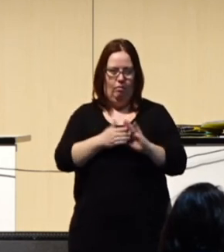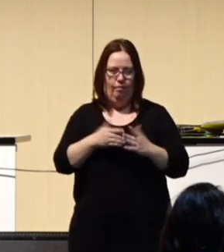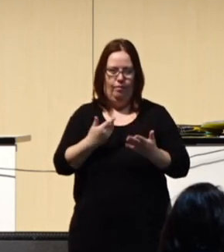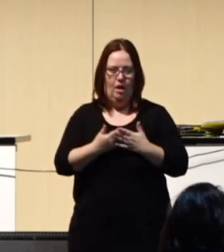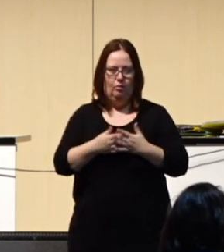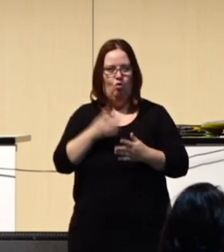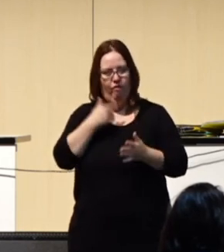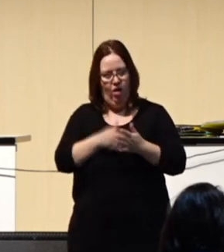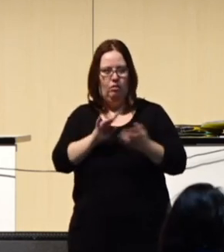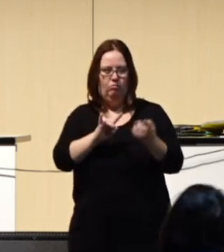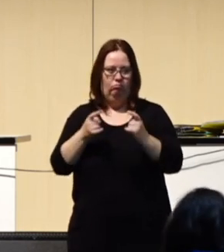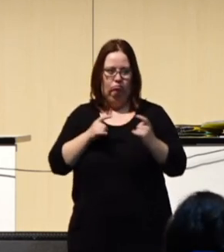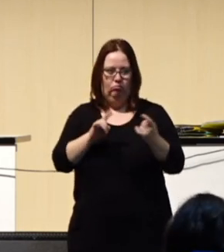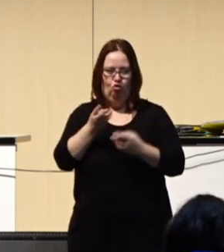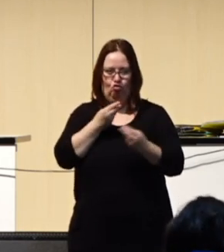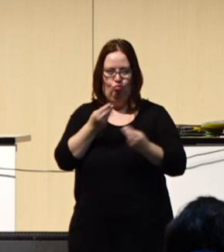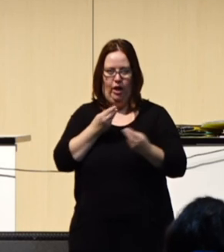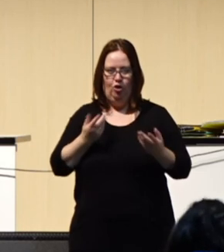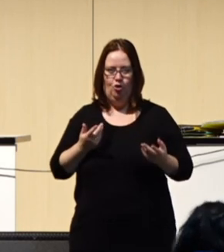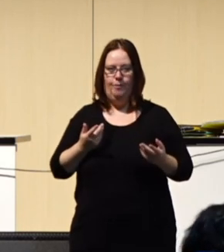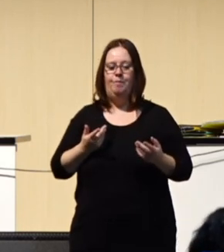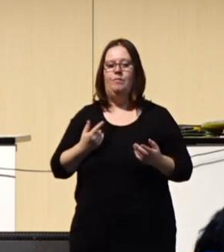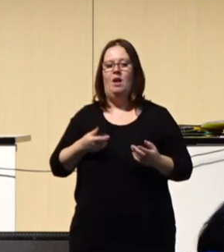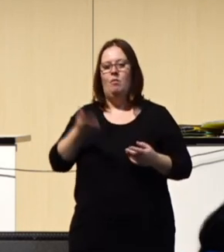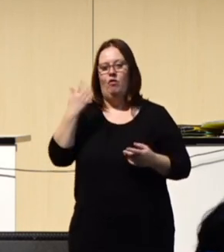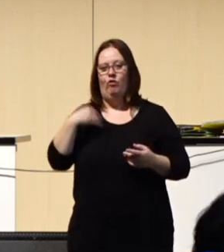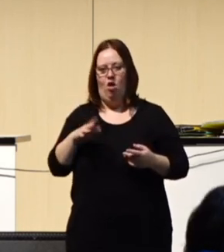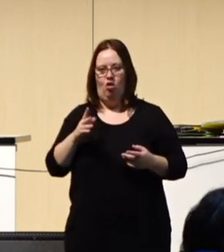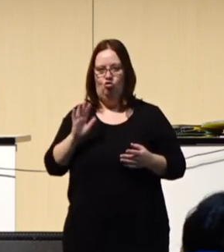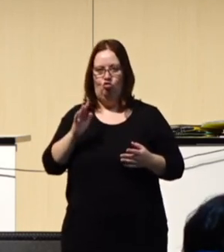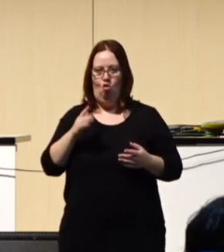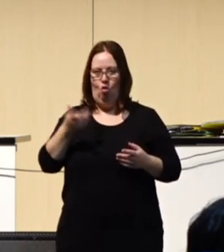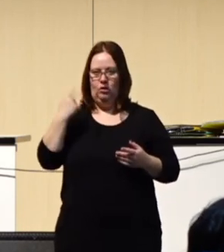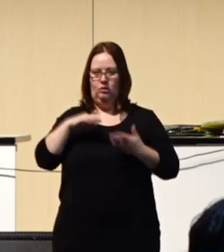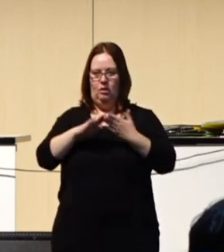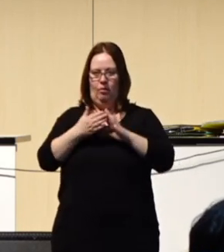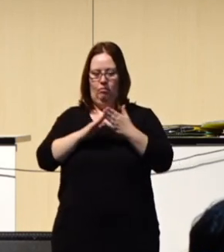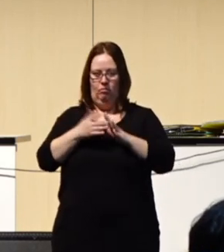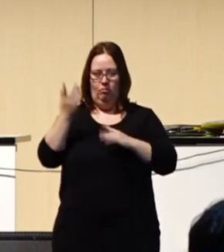sind da weiterhin in Gesprächen. Was wir aber von vornherein bei diesen